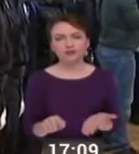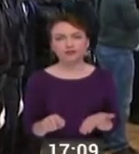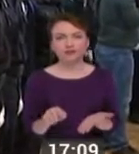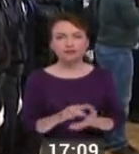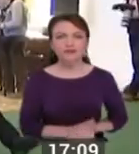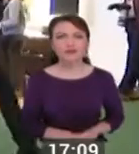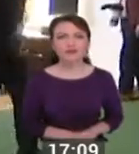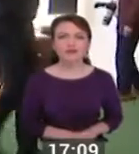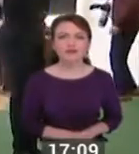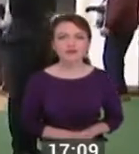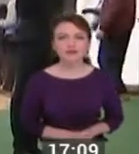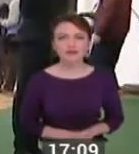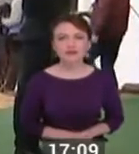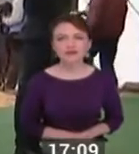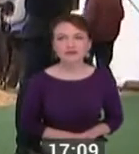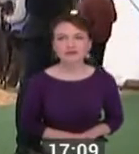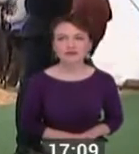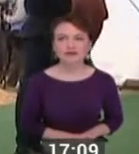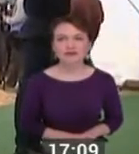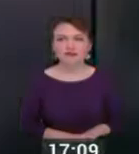Білогурова, Олександр Гончаренко, телеканал Київ.